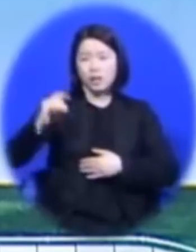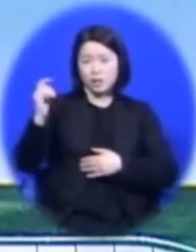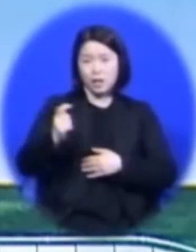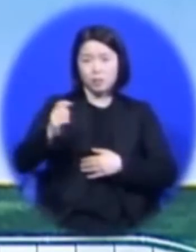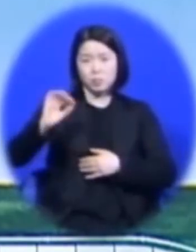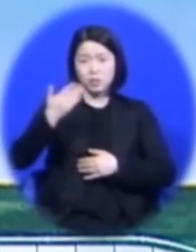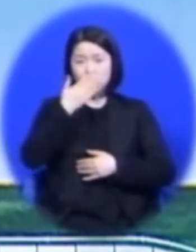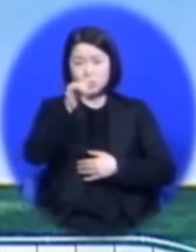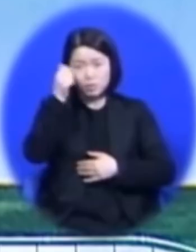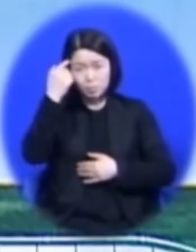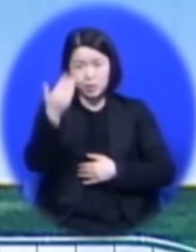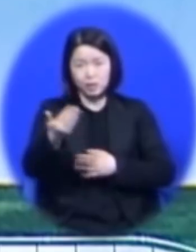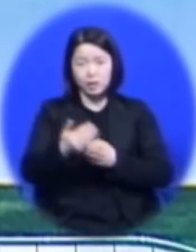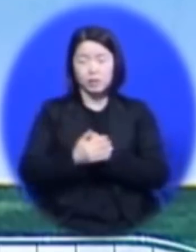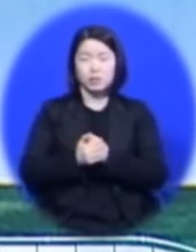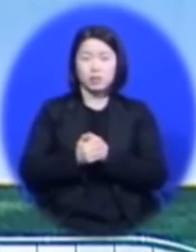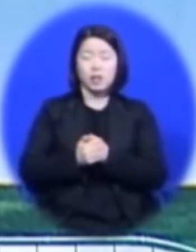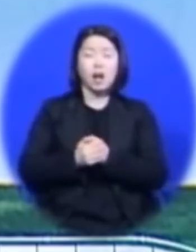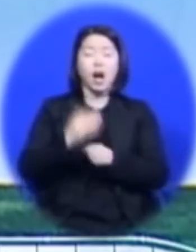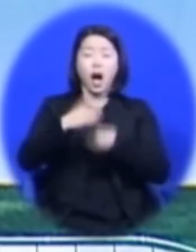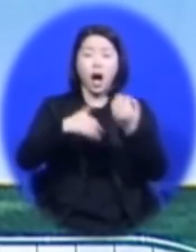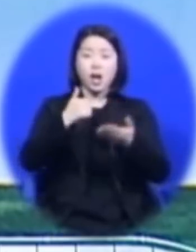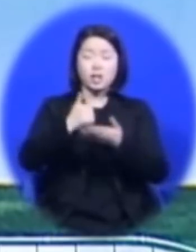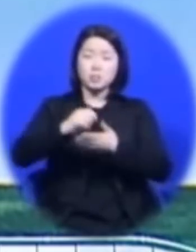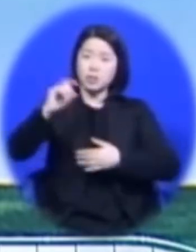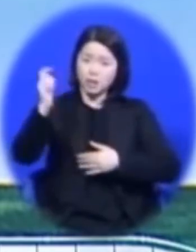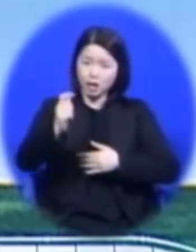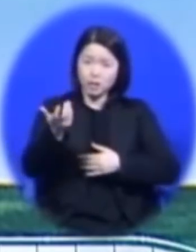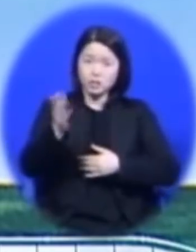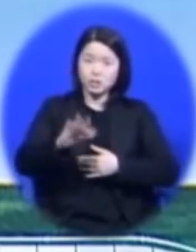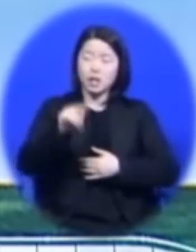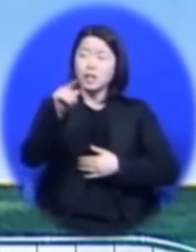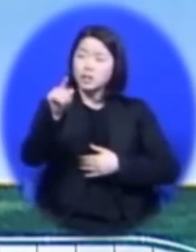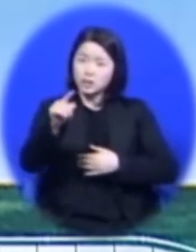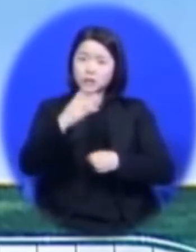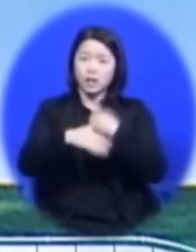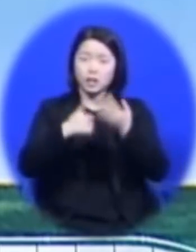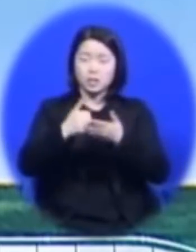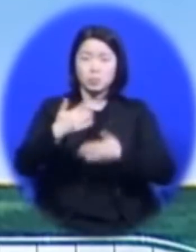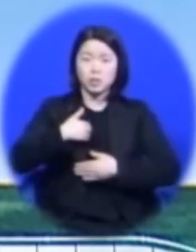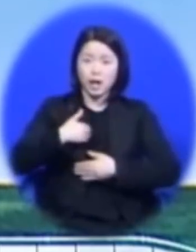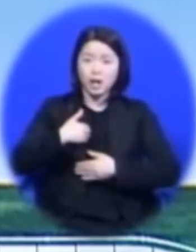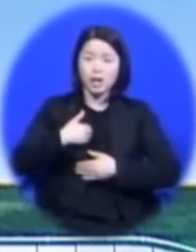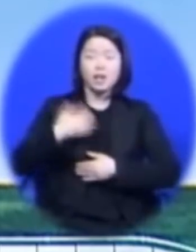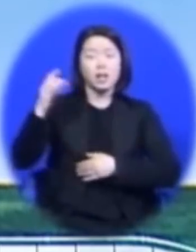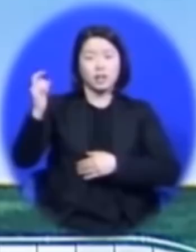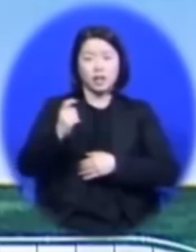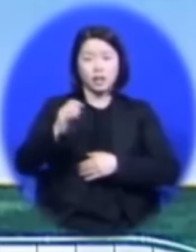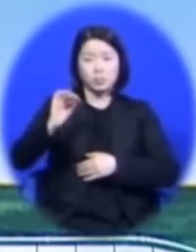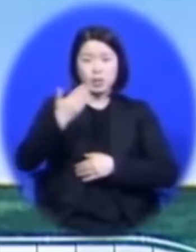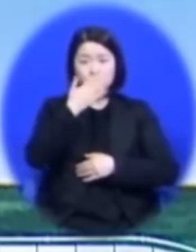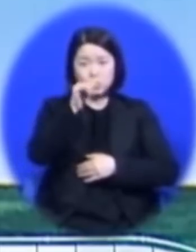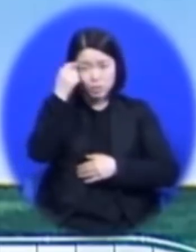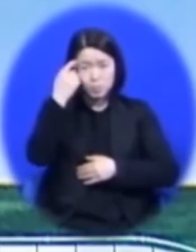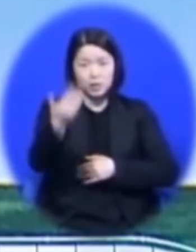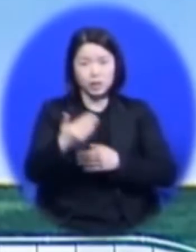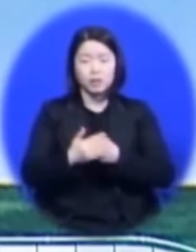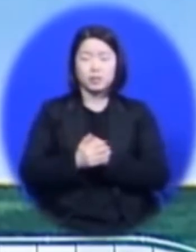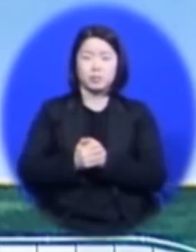있을 수 있습니까 아니 하나님이 강하신 데 그 하나님이 어떻게 나의 강함 이 될 수 있냐구요